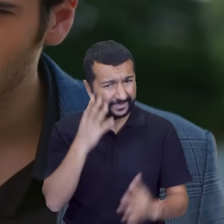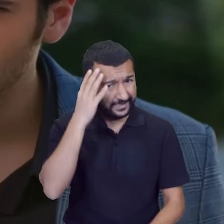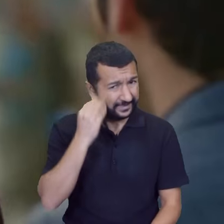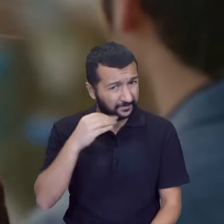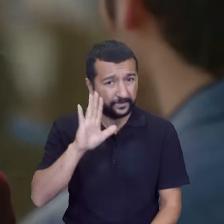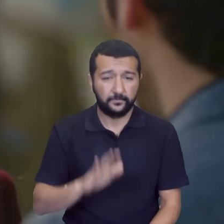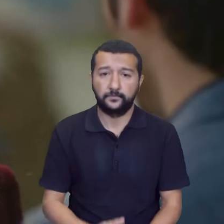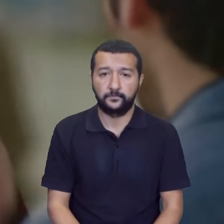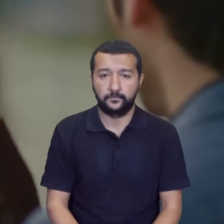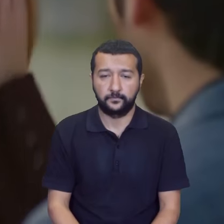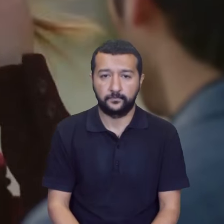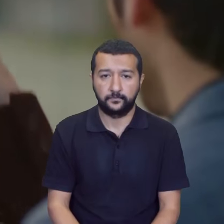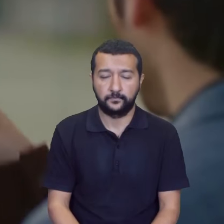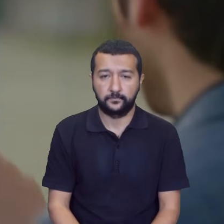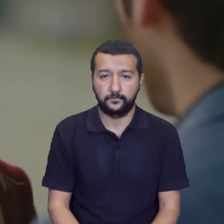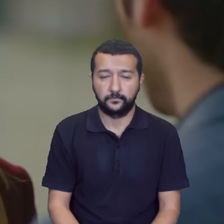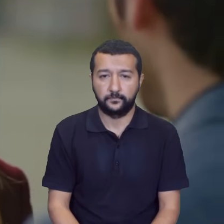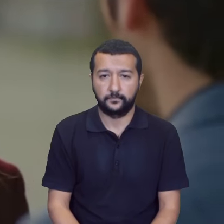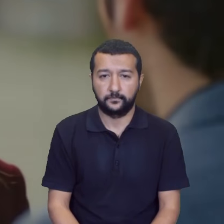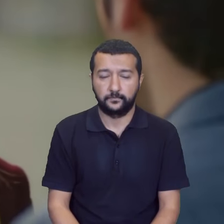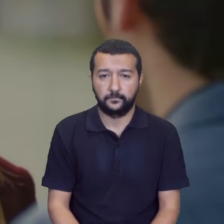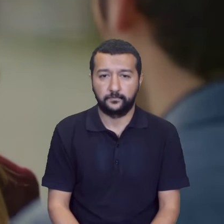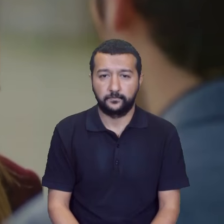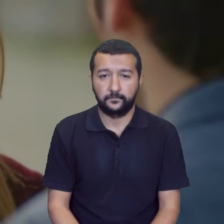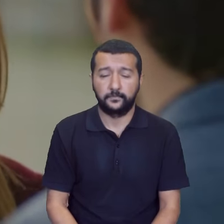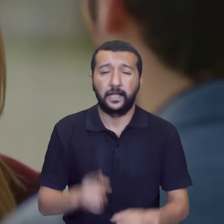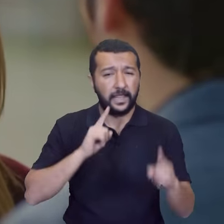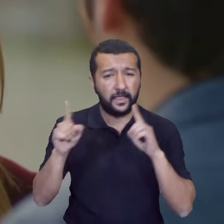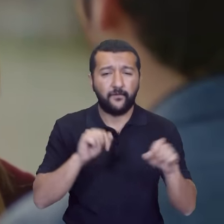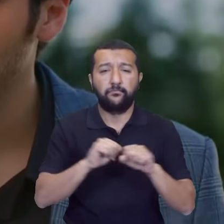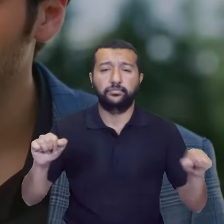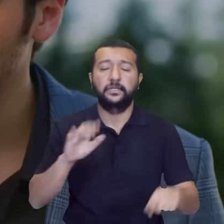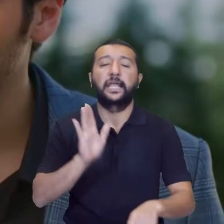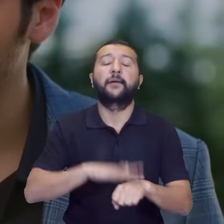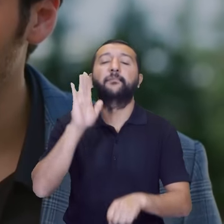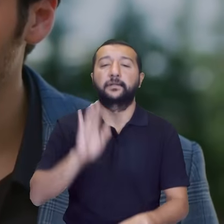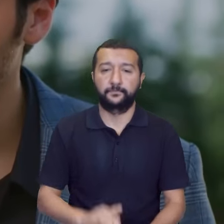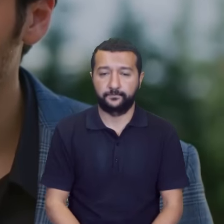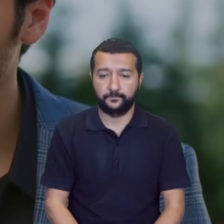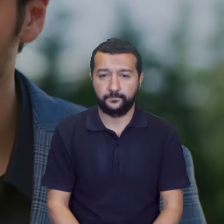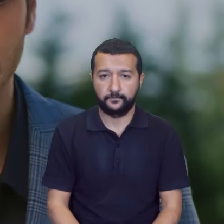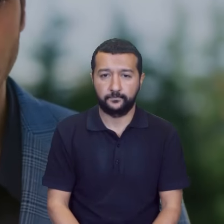Anlamadım. Saçlarını geriye atıp başını zorla kaldırdı. Davayı geri çekmeyelim.